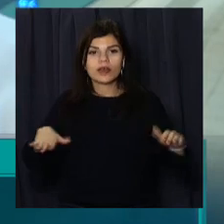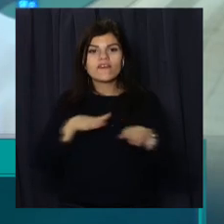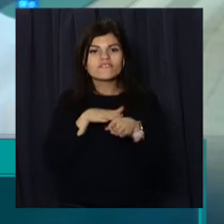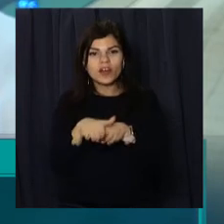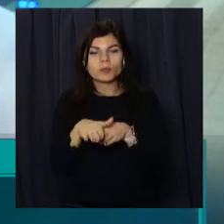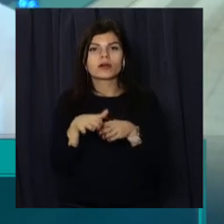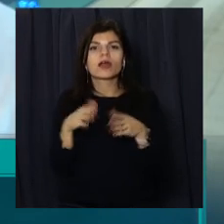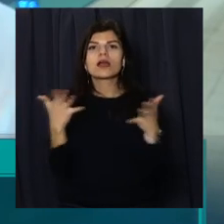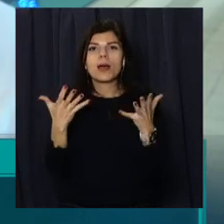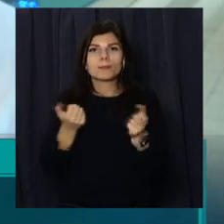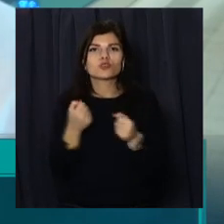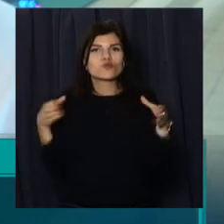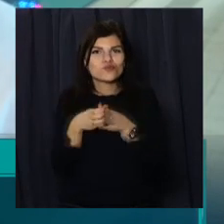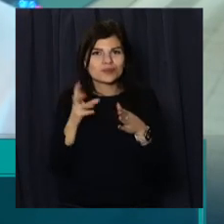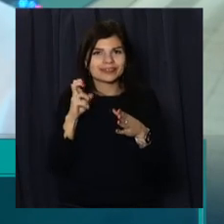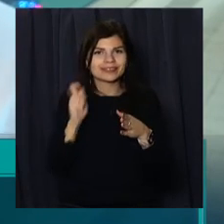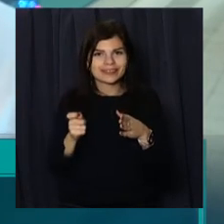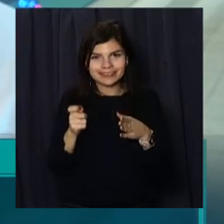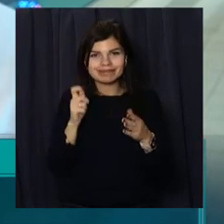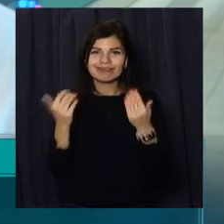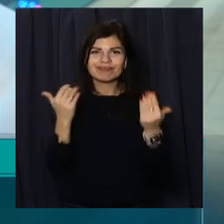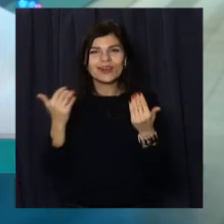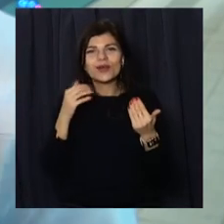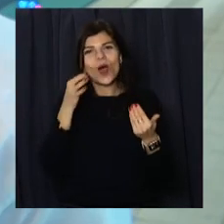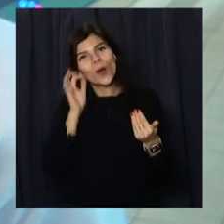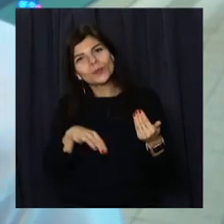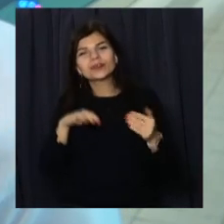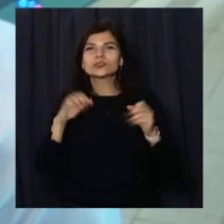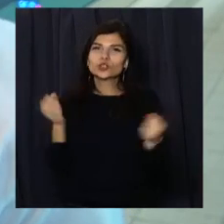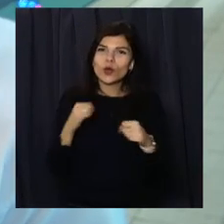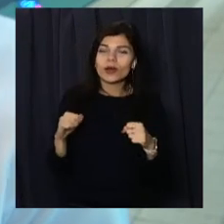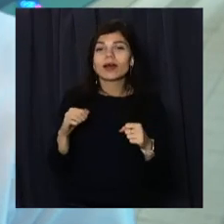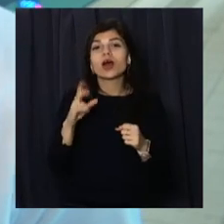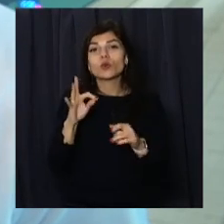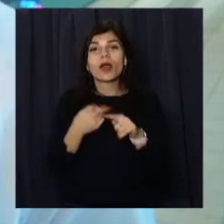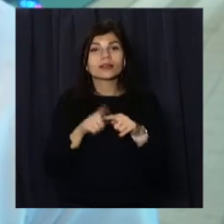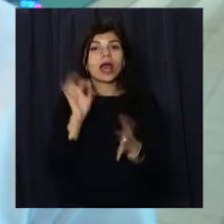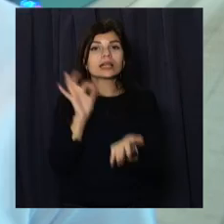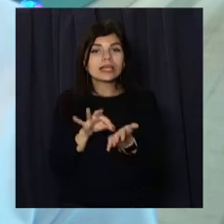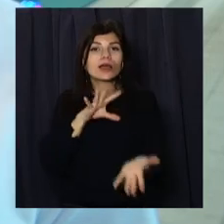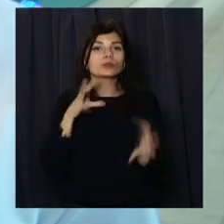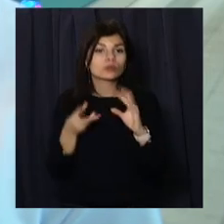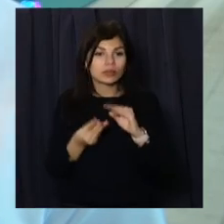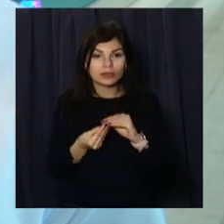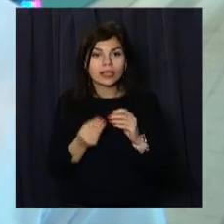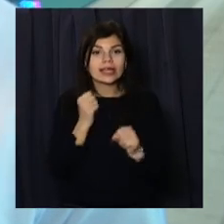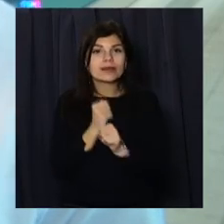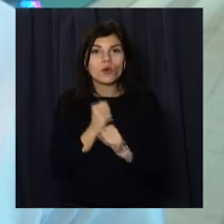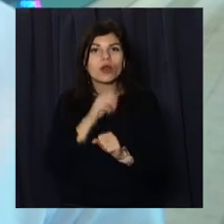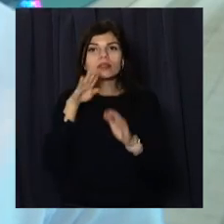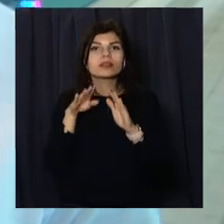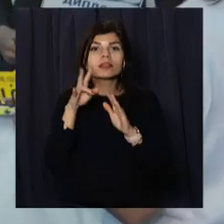выполнят разряды, но есть над чем работать, то есть это оценка результата и работа